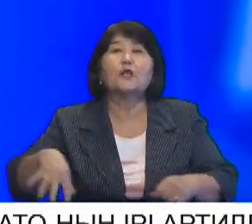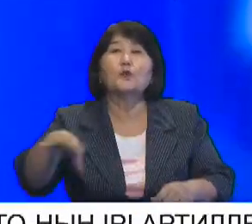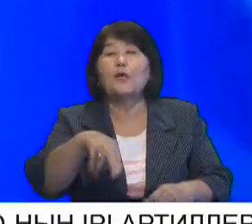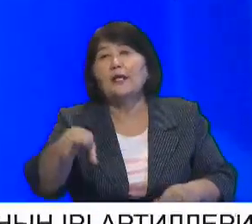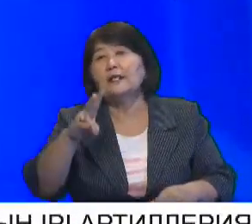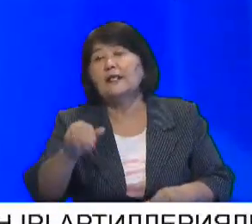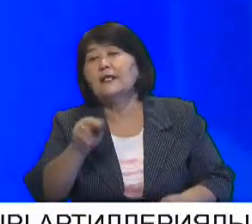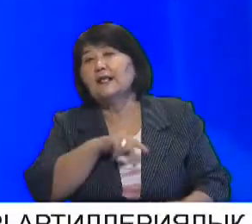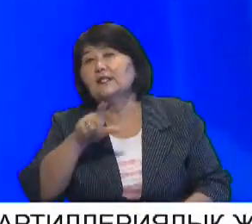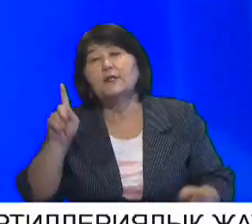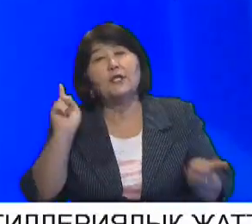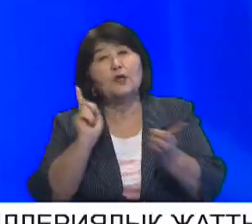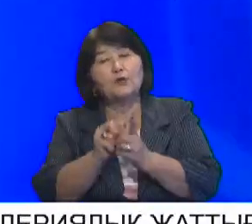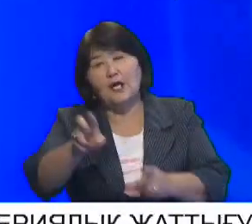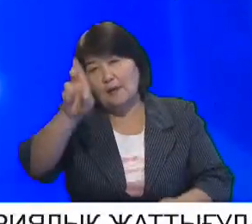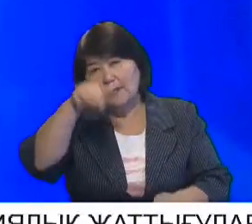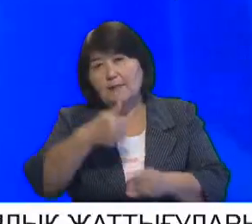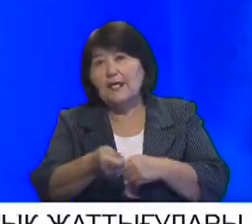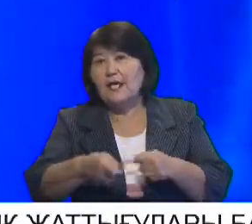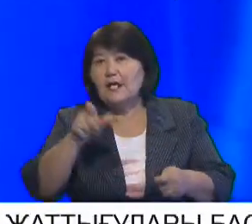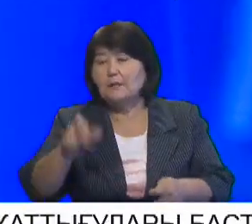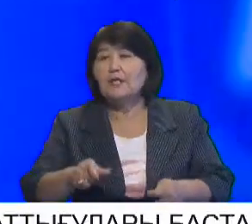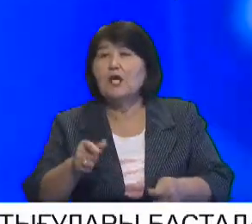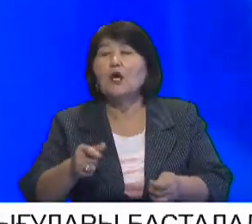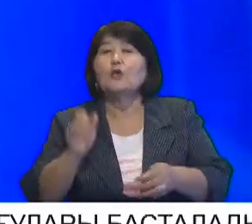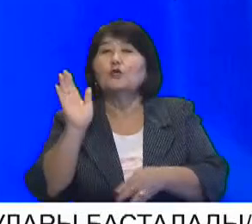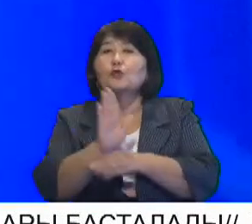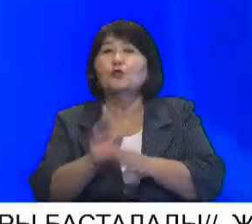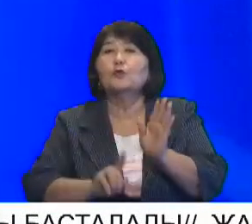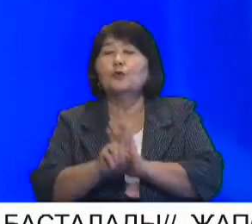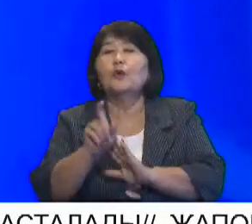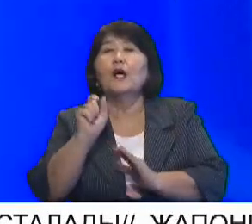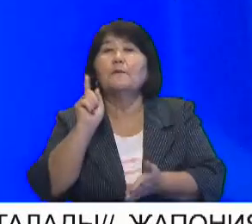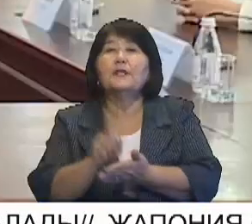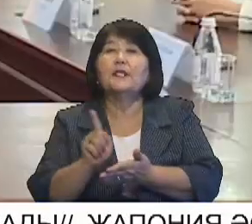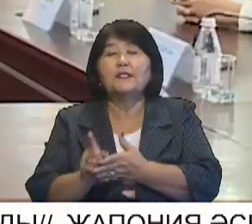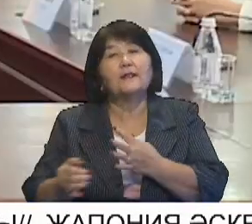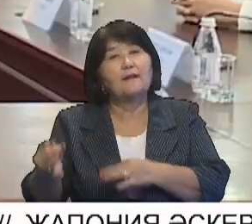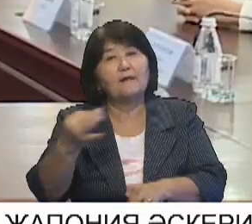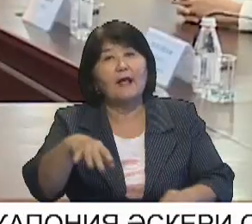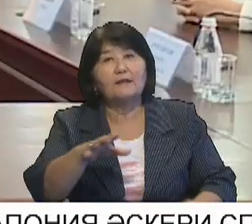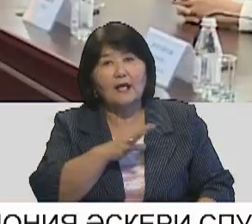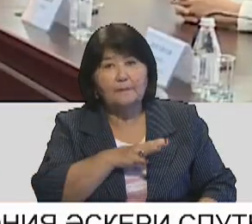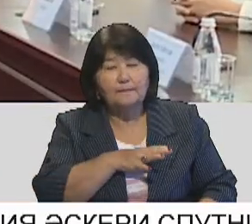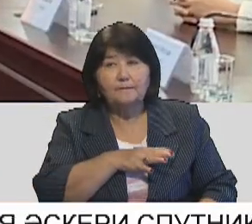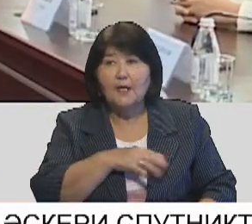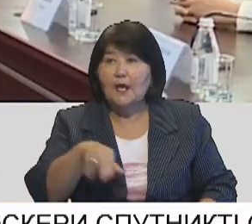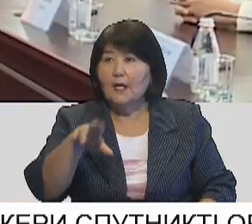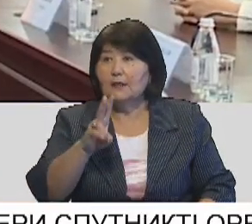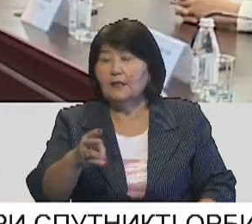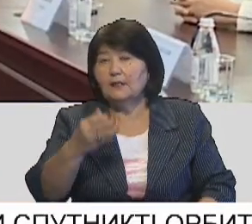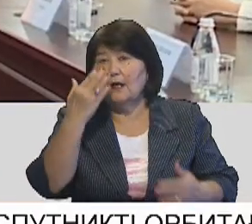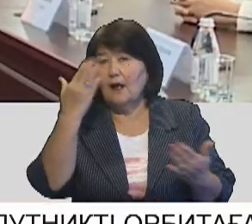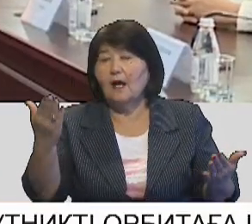діни қызметкерлерімен жүздесіп, мемлекет басшысының жолдауынан туындаған міндеттер талқылады. Дін халық